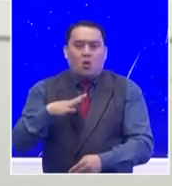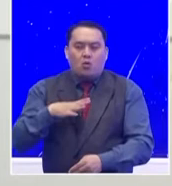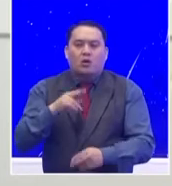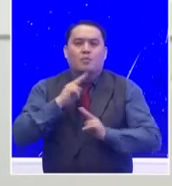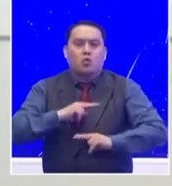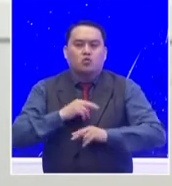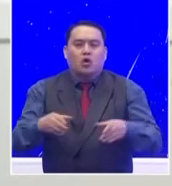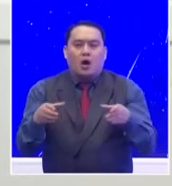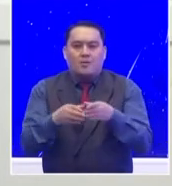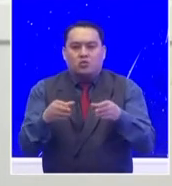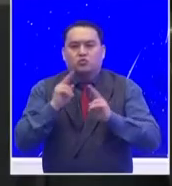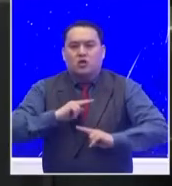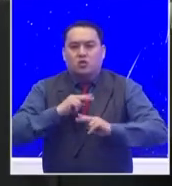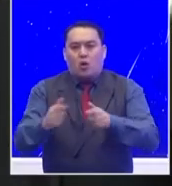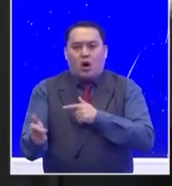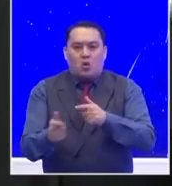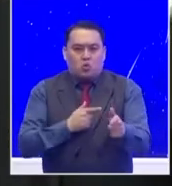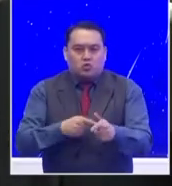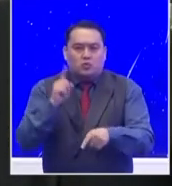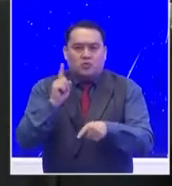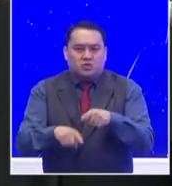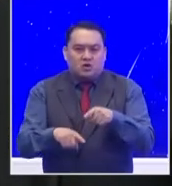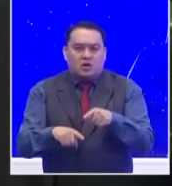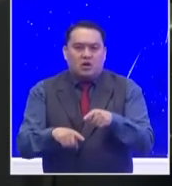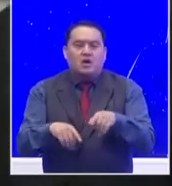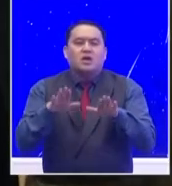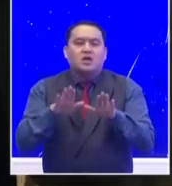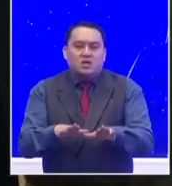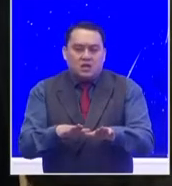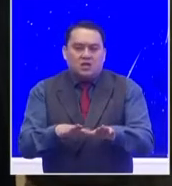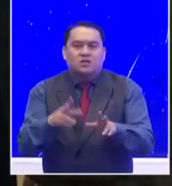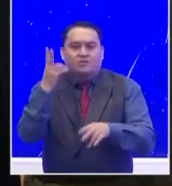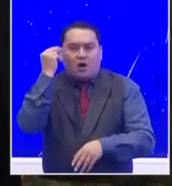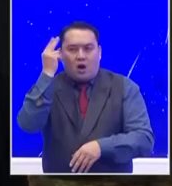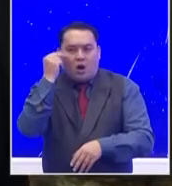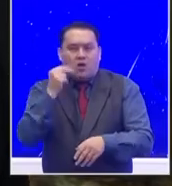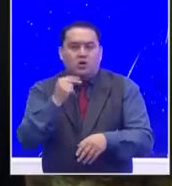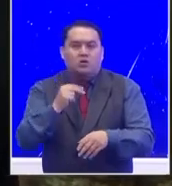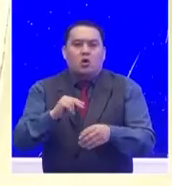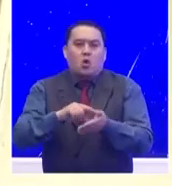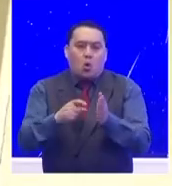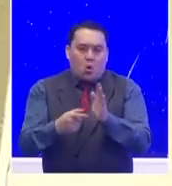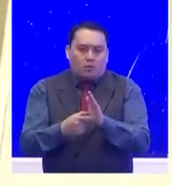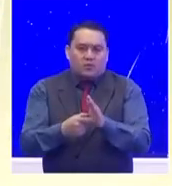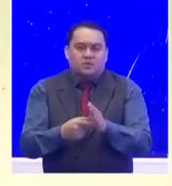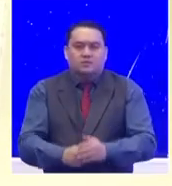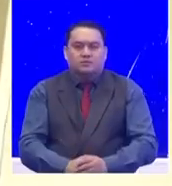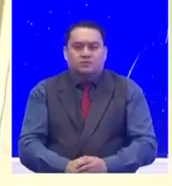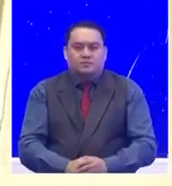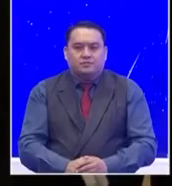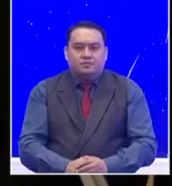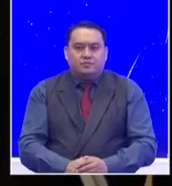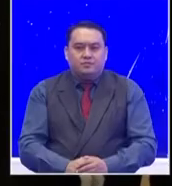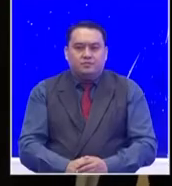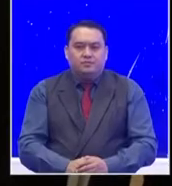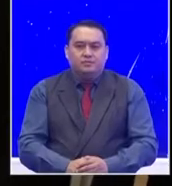рабочая группа, объект и сотрудники готовы к экстренной ситуации. Здесь имеется достаточное количество изоляционных комнат, а также средств. В время